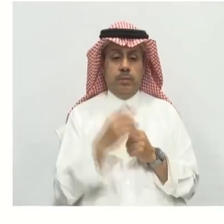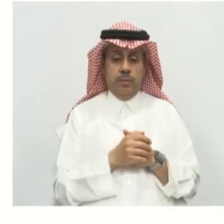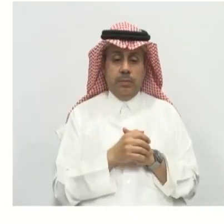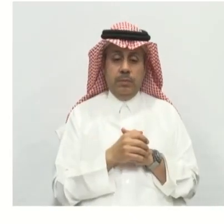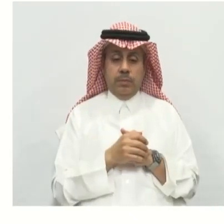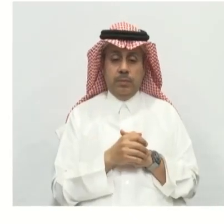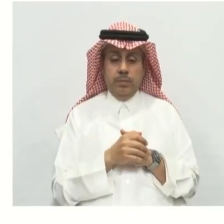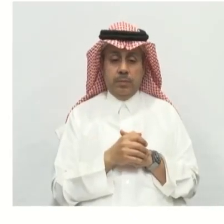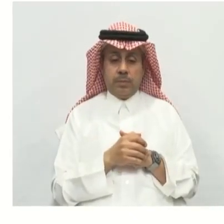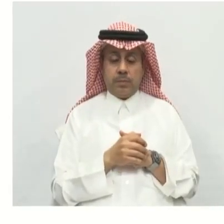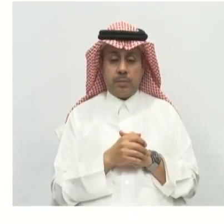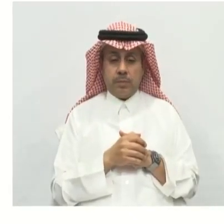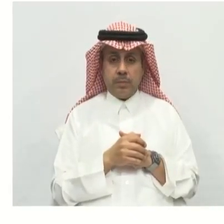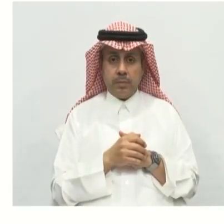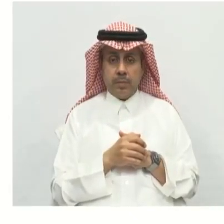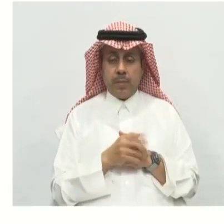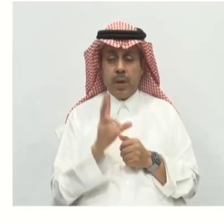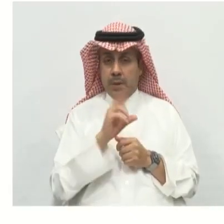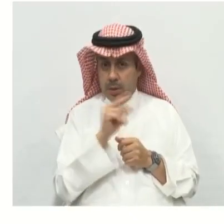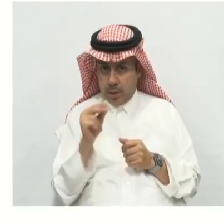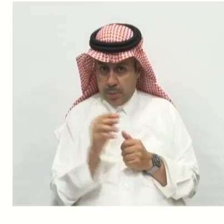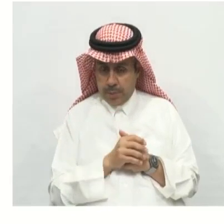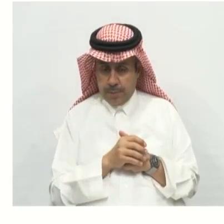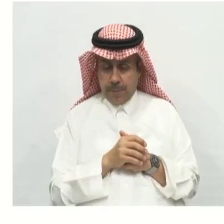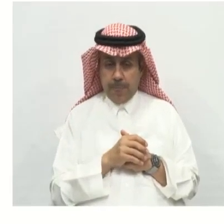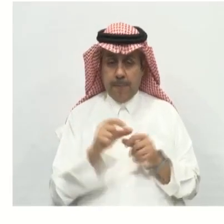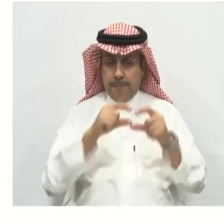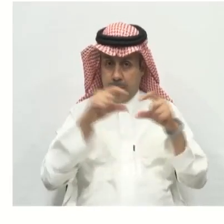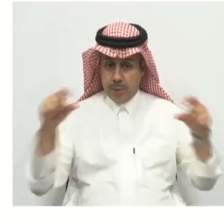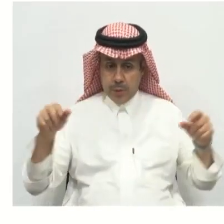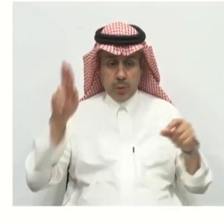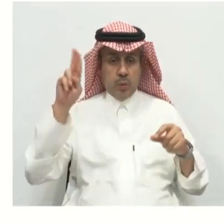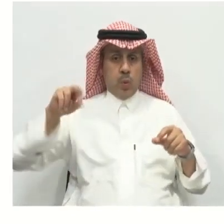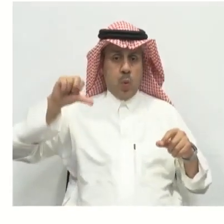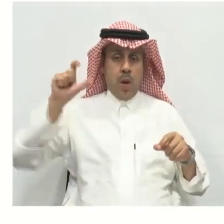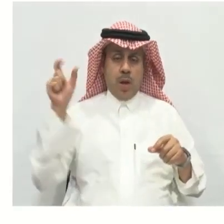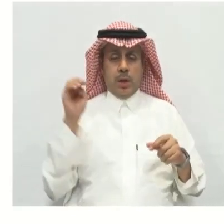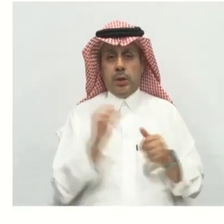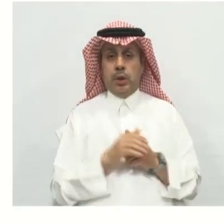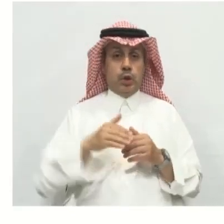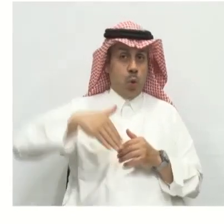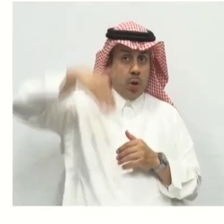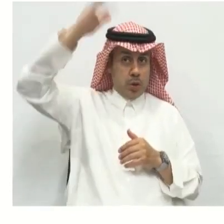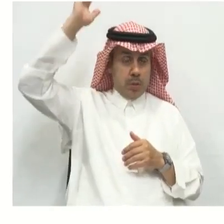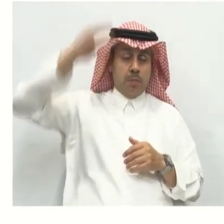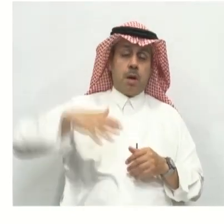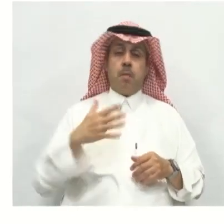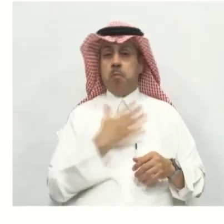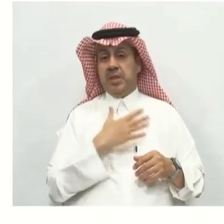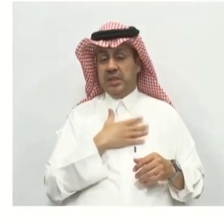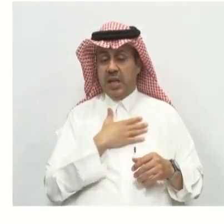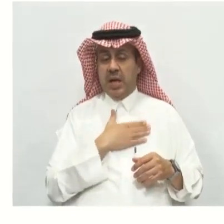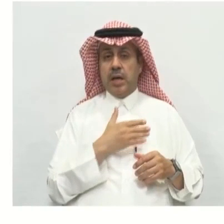المفرده على سبيل المثال تحمل عباره تولونج طويل جدا مشاعر سلبيه